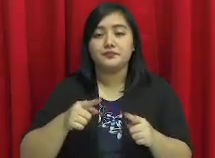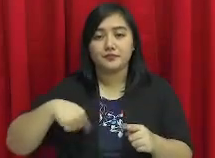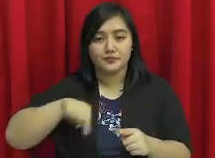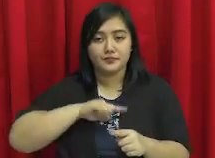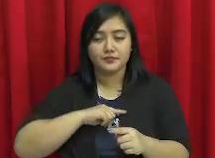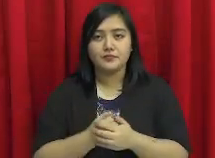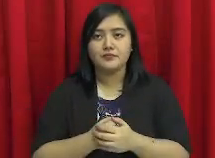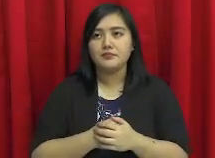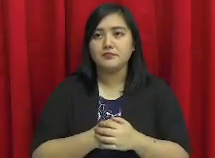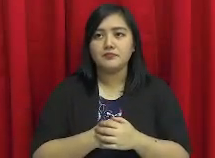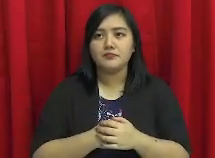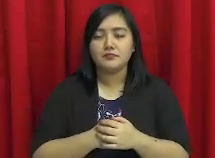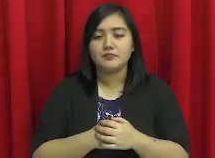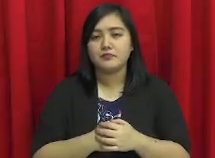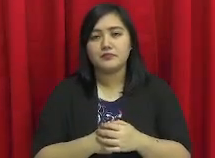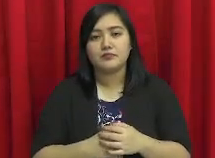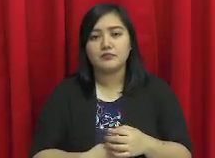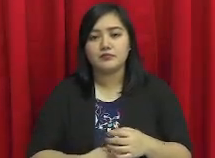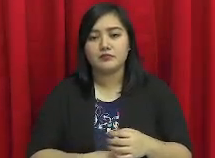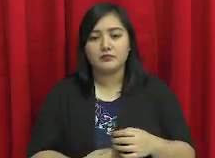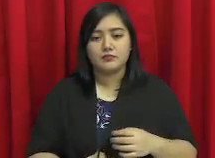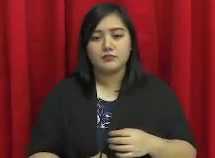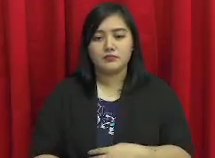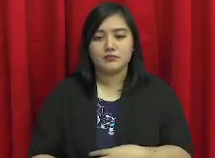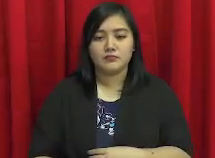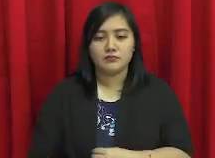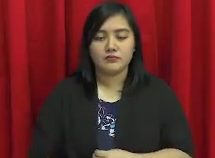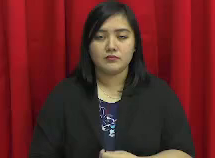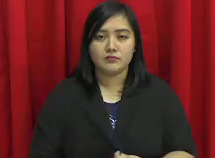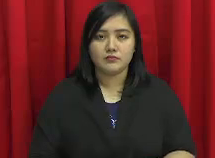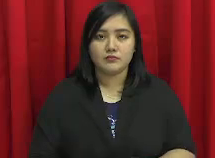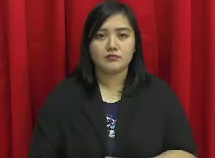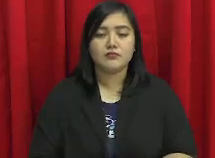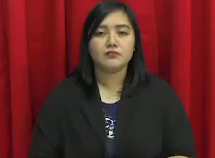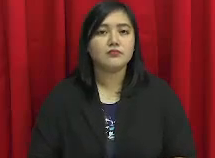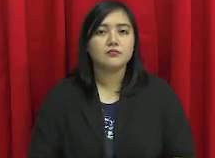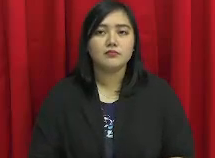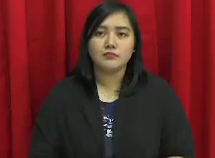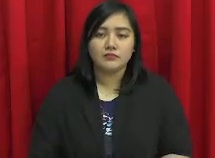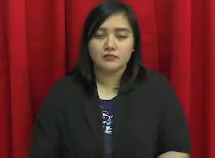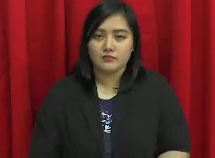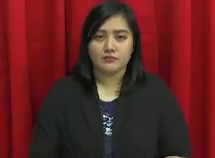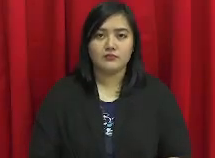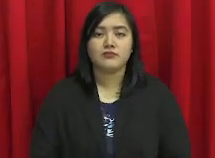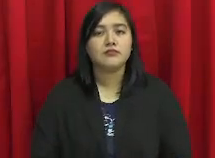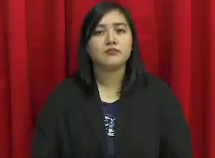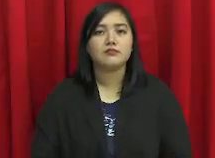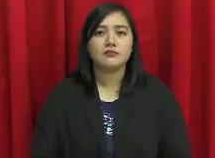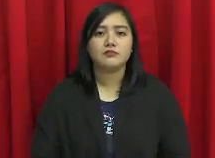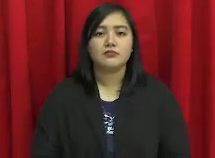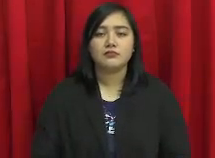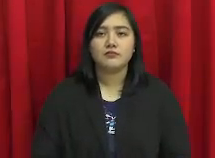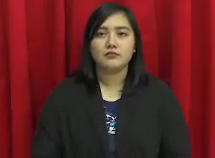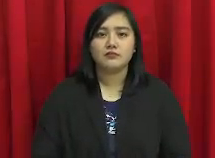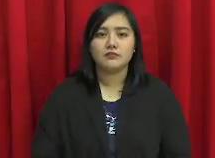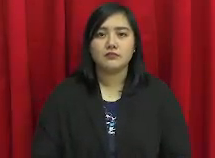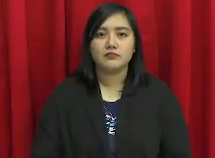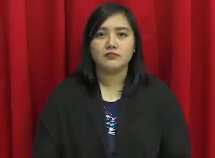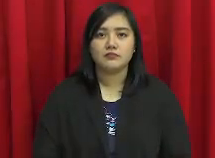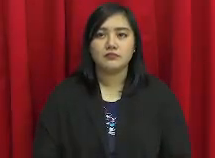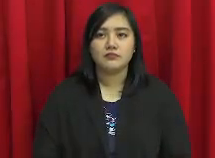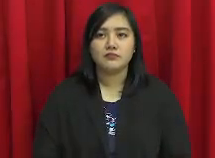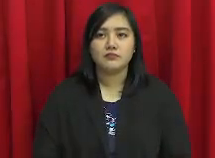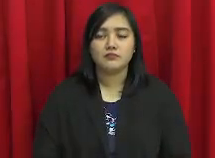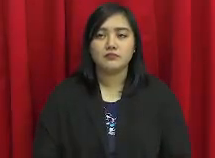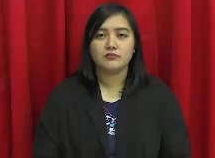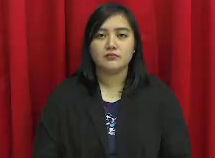po natin sa pag-uusap po natin. Tingnan nyo po. You see, pwede na nakakasabay ni si Adan. Nakasabay niya